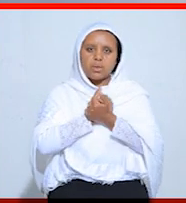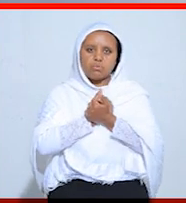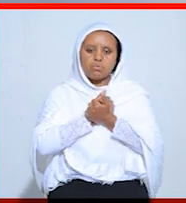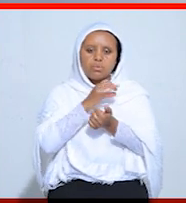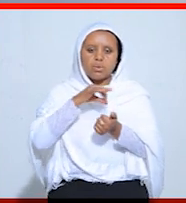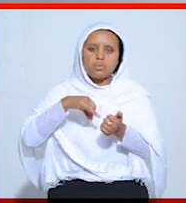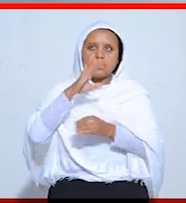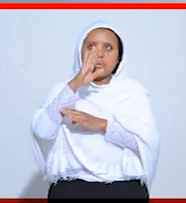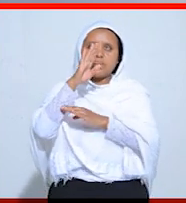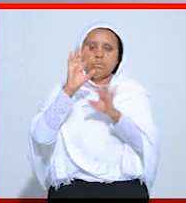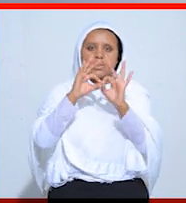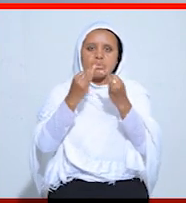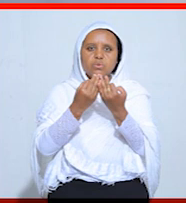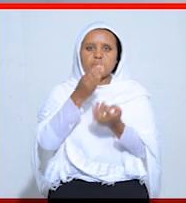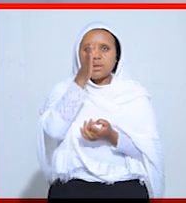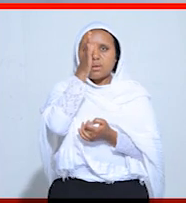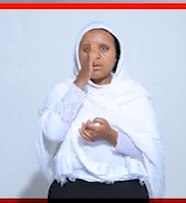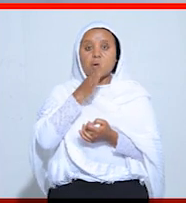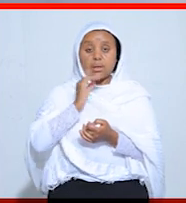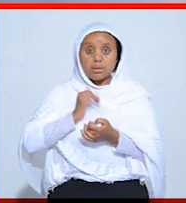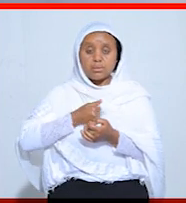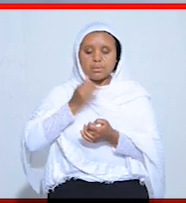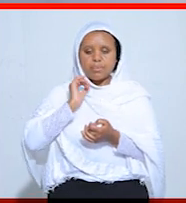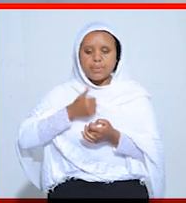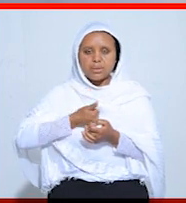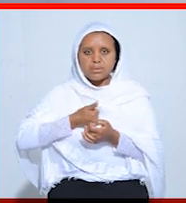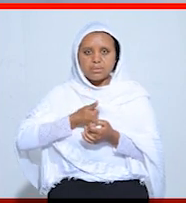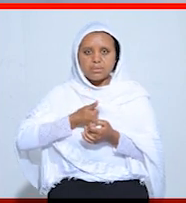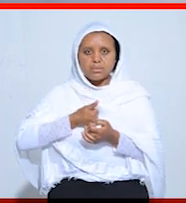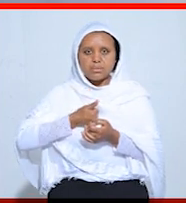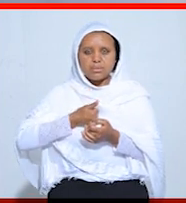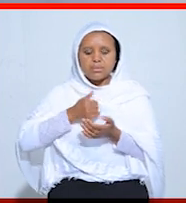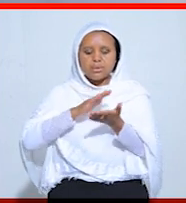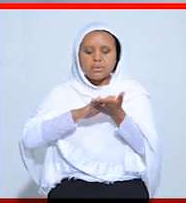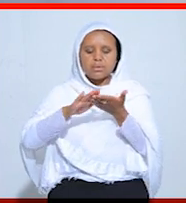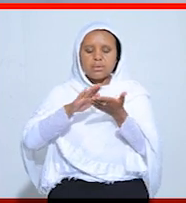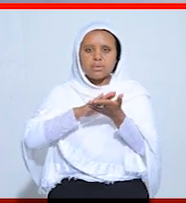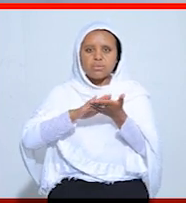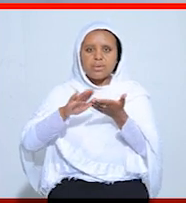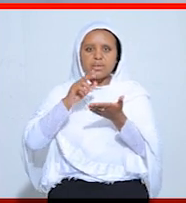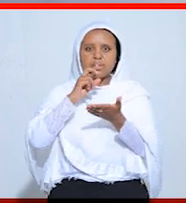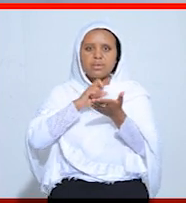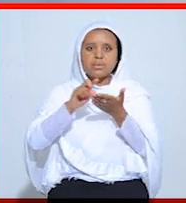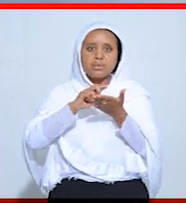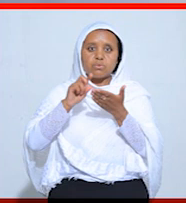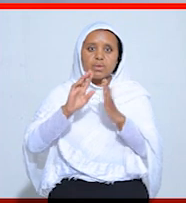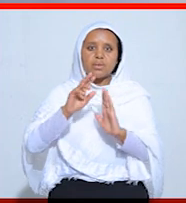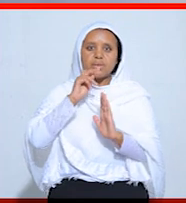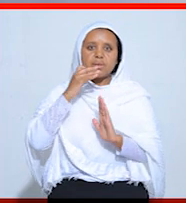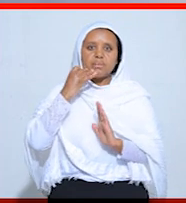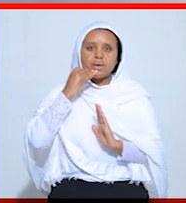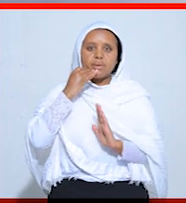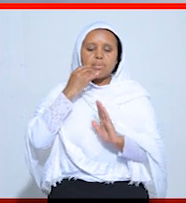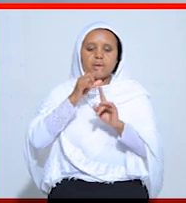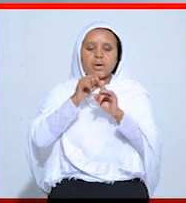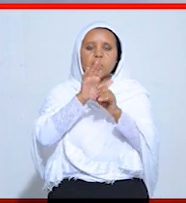የተወደዳችሁ የሉል እግዚአብሔር ቤተሰቦች የእናታችን የእመቤታችን የንጽሕተ ንጹሃን የቅድስተ ቅዱሳን የድንግል